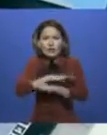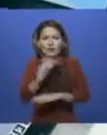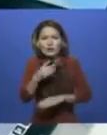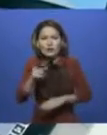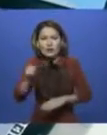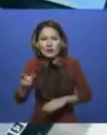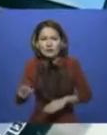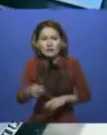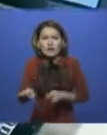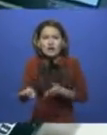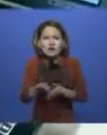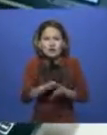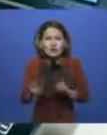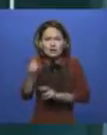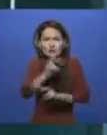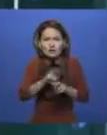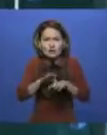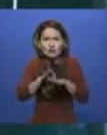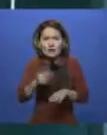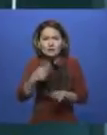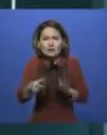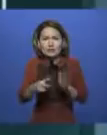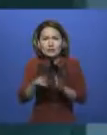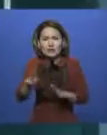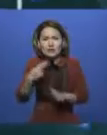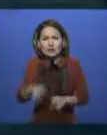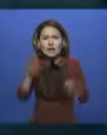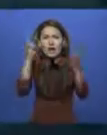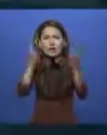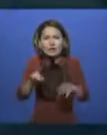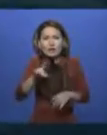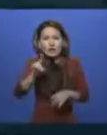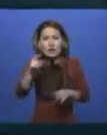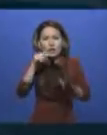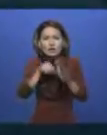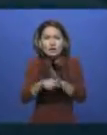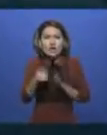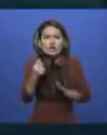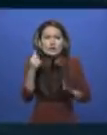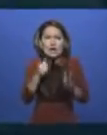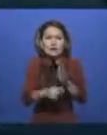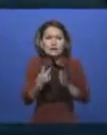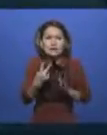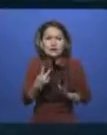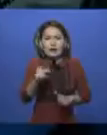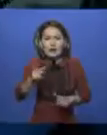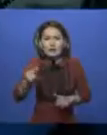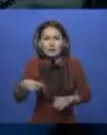арнайы мамандар шұғыл жұмыс істеуде. 28 желтоқсан күні апатқа ұшыраған лайнердің бортында 162 адам